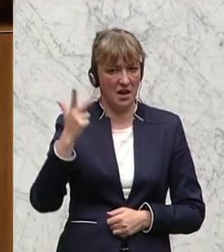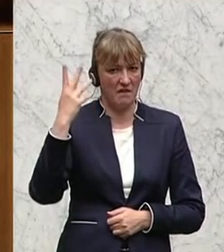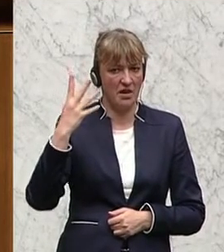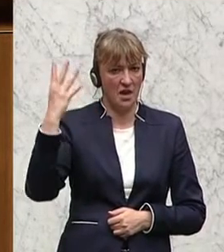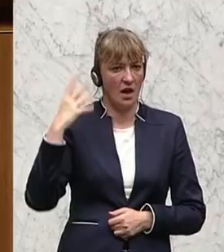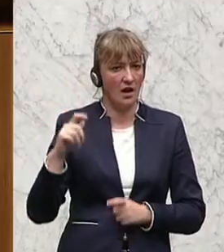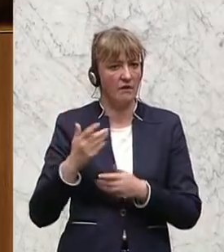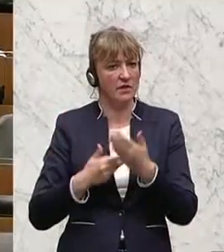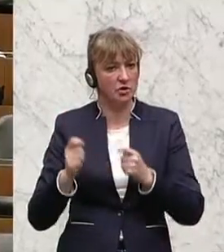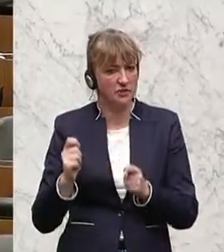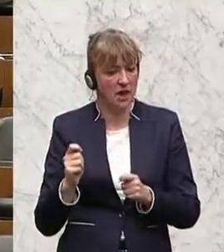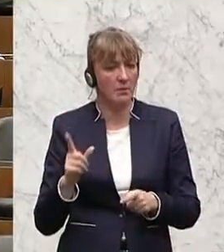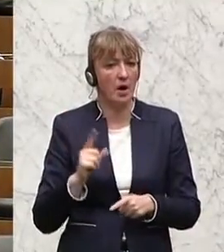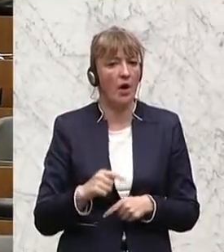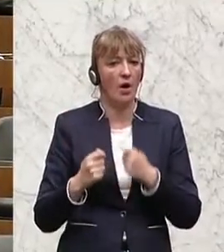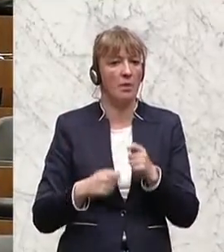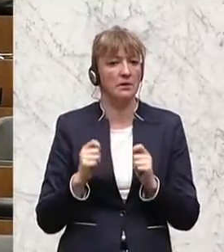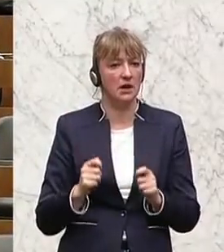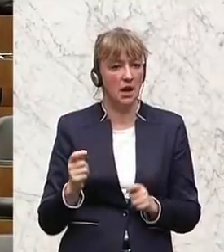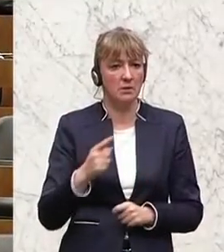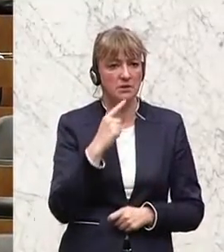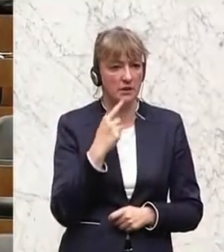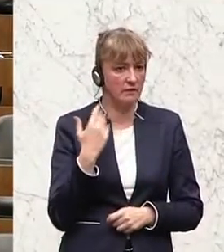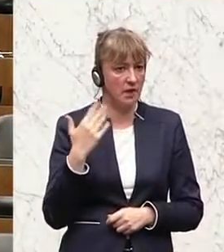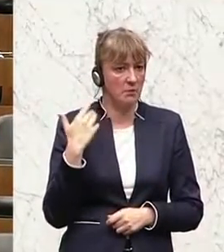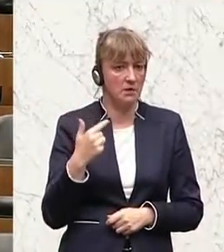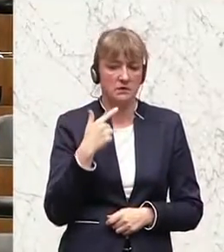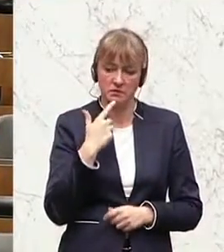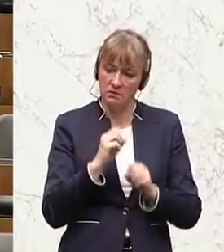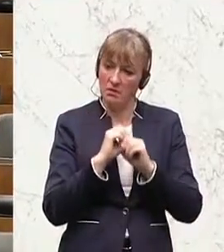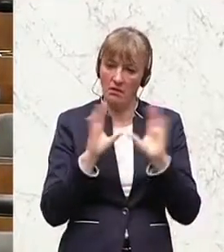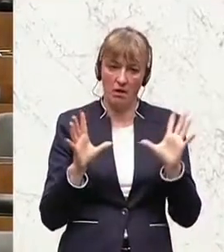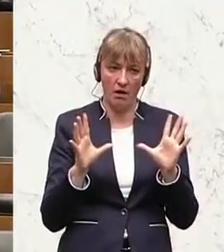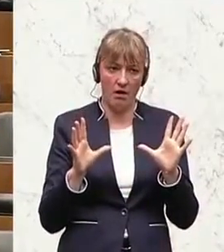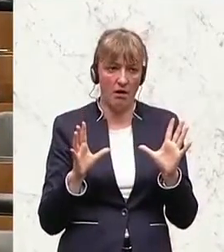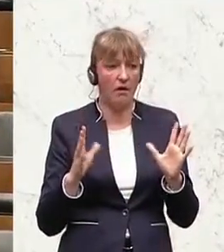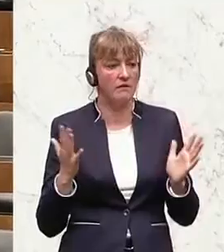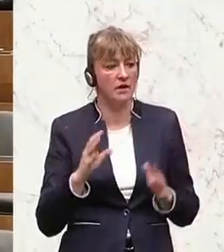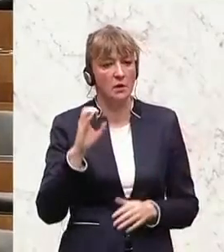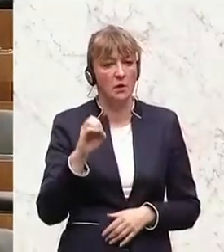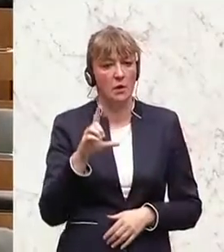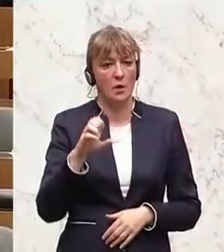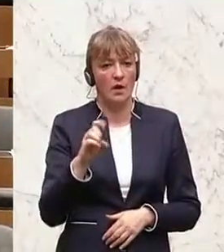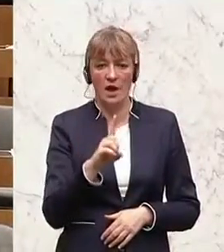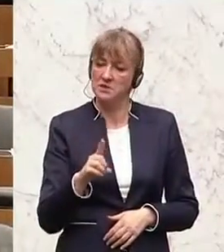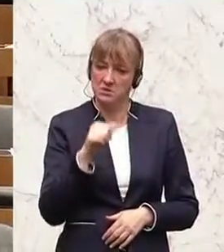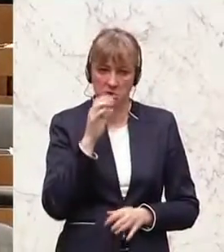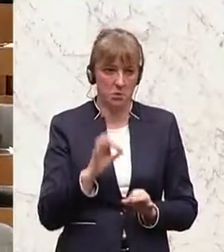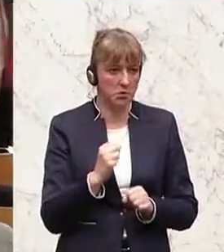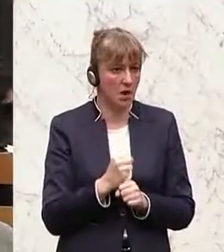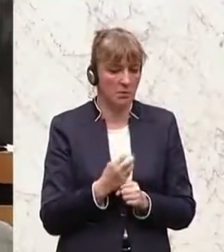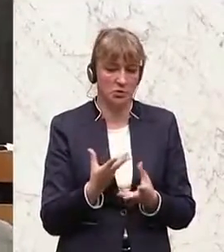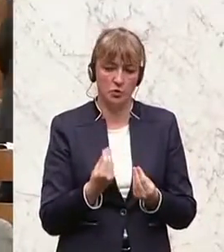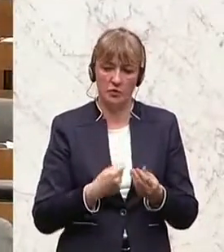die Wirtschaftskammer, auch durch Teile der Arbeiterkammer, die damals ganz klar festgehalten haben, dass die ÜLAS ineffizient sind, viel